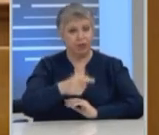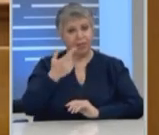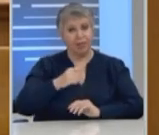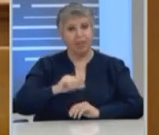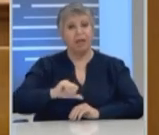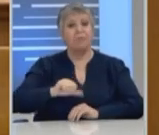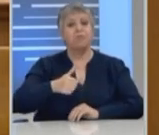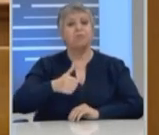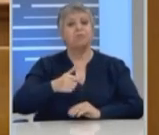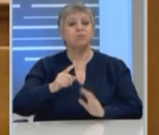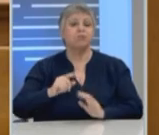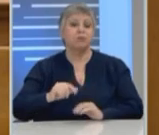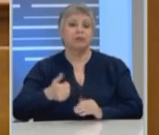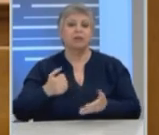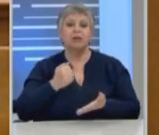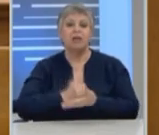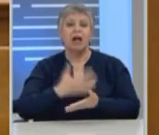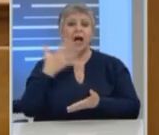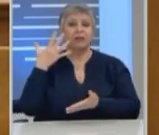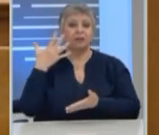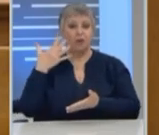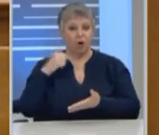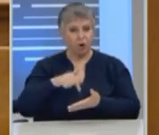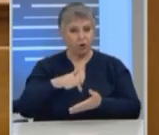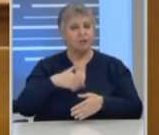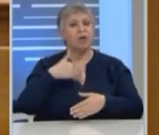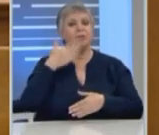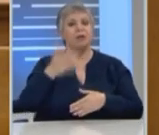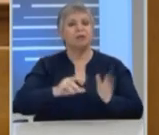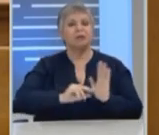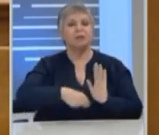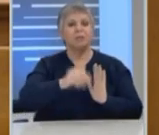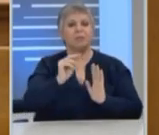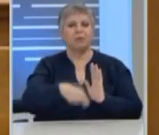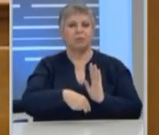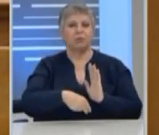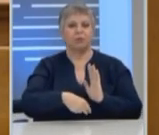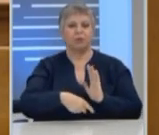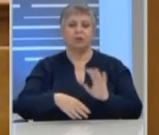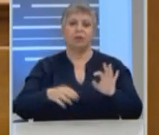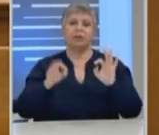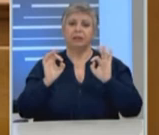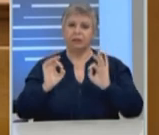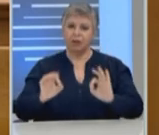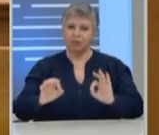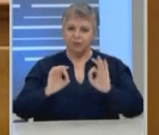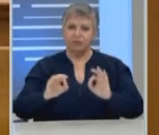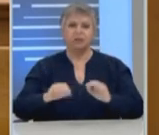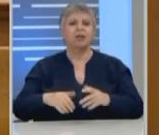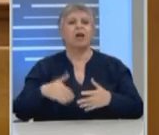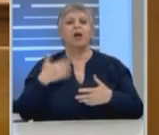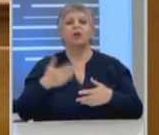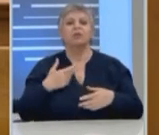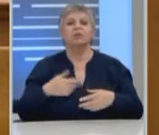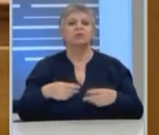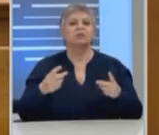η κυβέρνηση είχε φέρει από τότε το τέταρτο μνημόνιο. Και βεβαίως την ενεργοποίηση του κόπτη, του κόφτη,